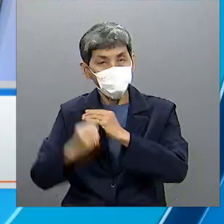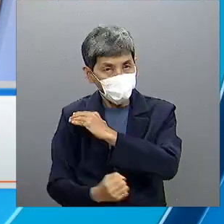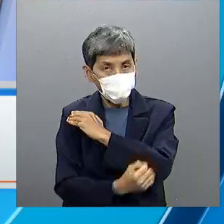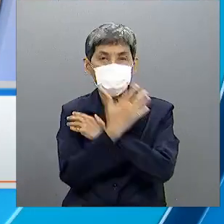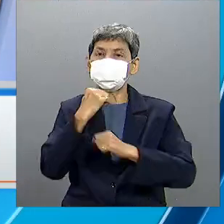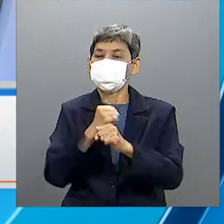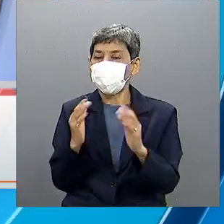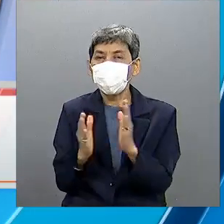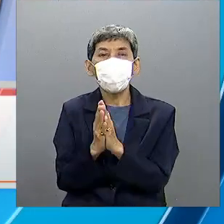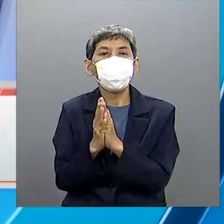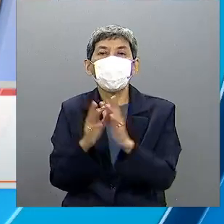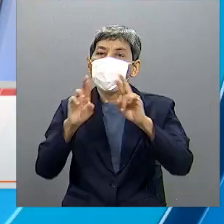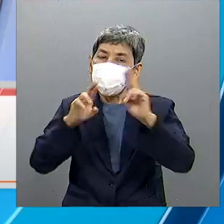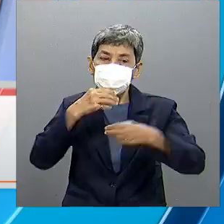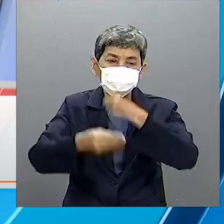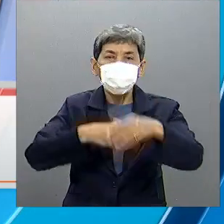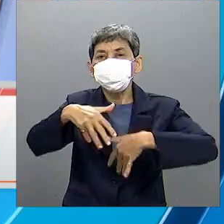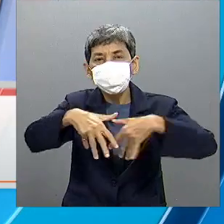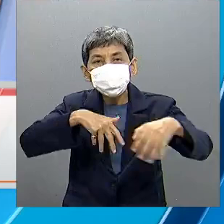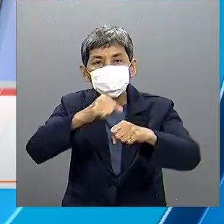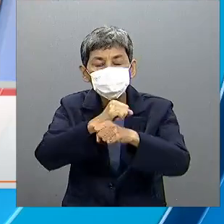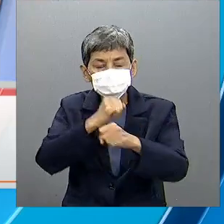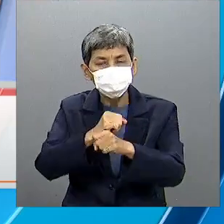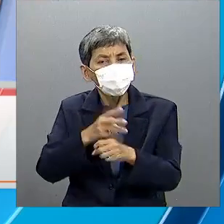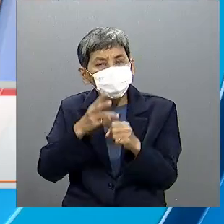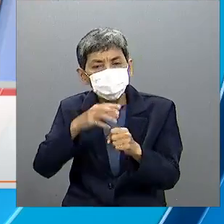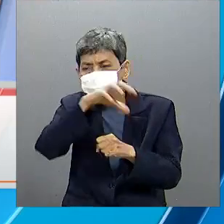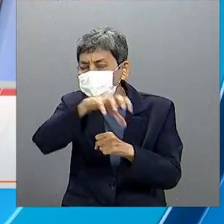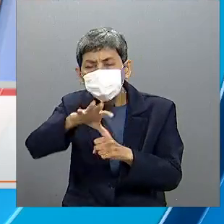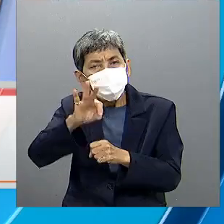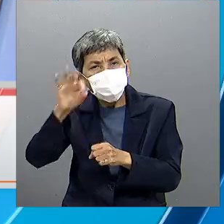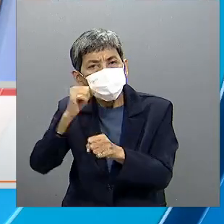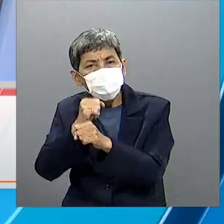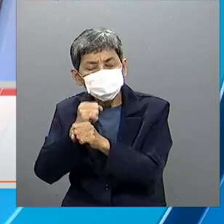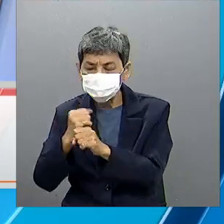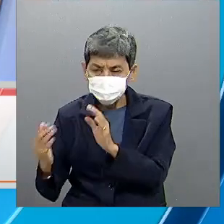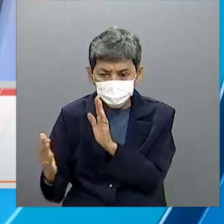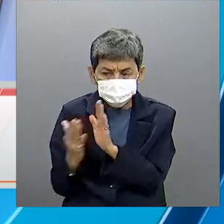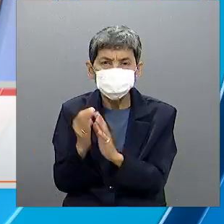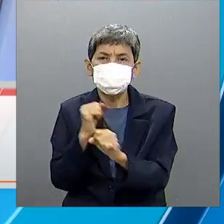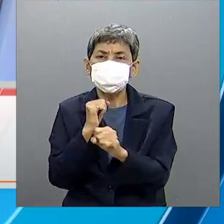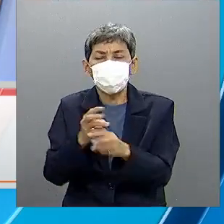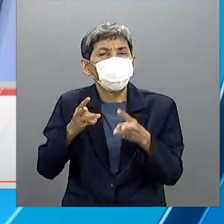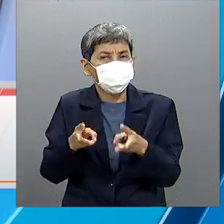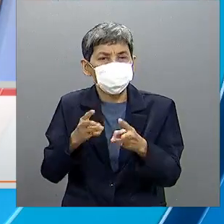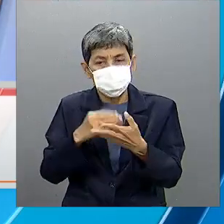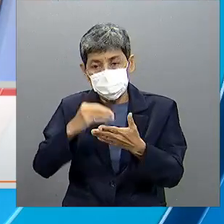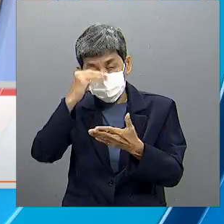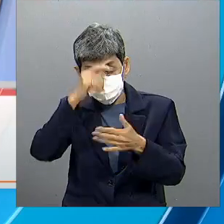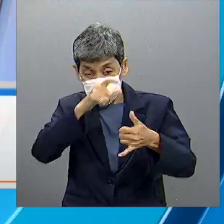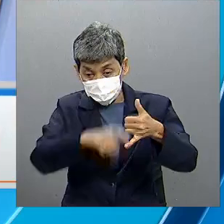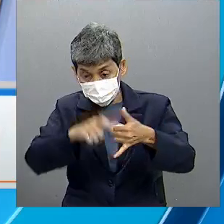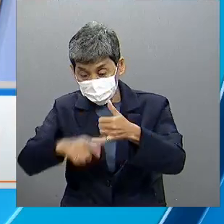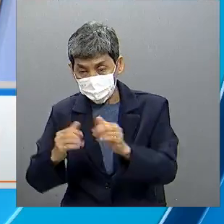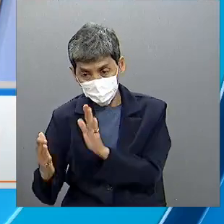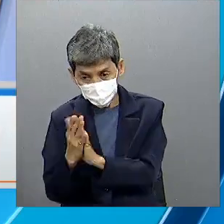หกิจชุมชนหน่อยค่ะไปคัดสรรวิสาหกิจชุมชนอย่างไรและทำไมถึงให้เลือกในเรื่องของวิธีการเรียนรู้น้องๆด้วยการที่ให้